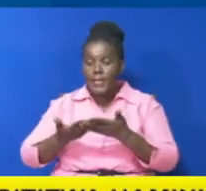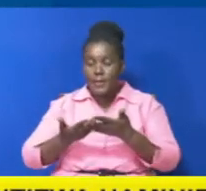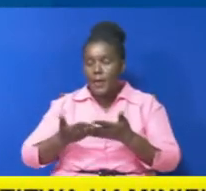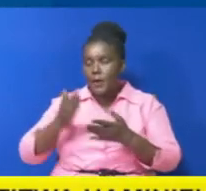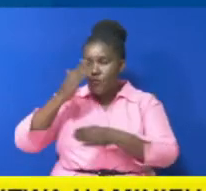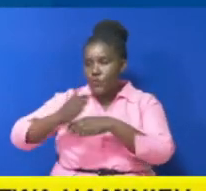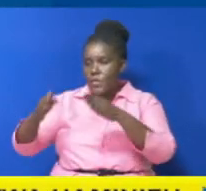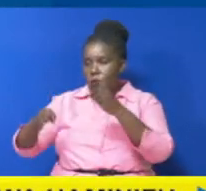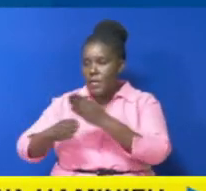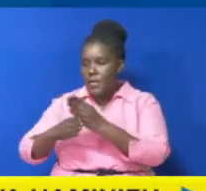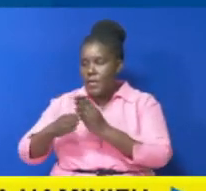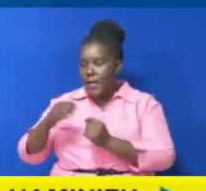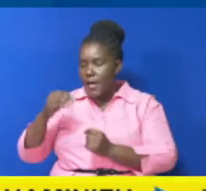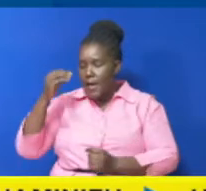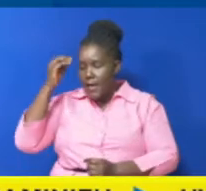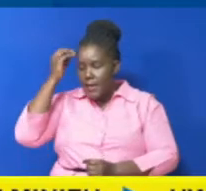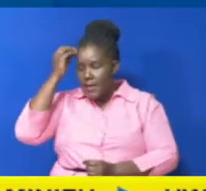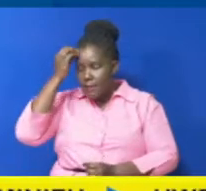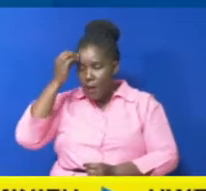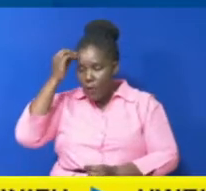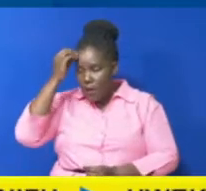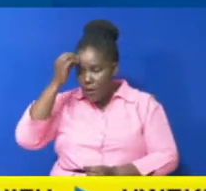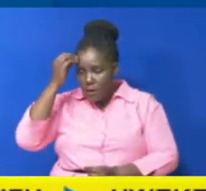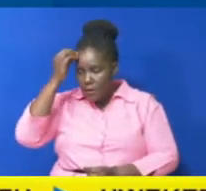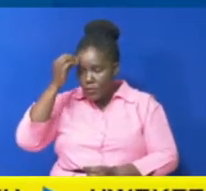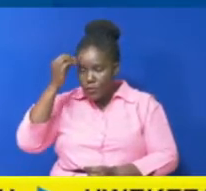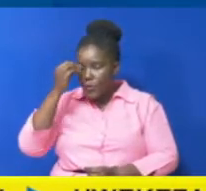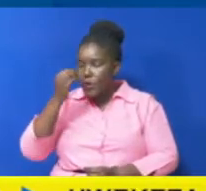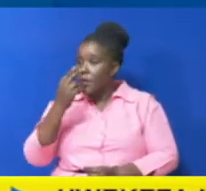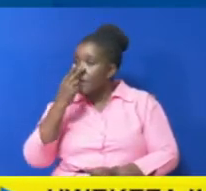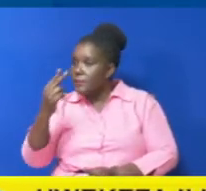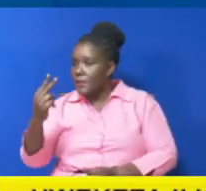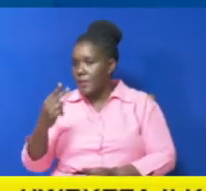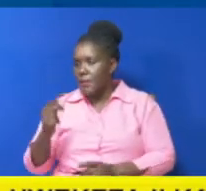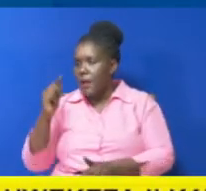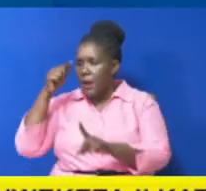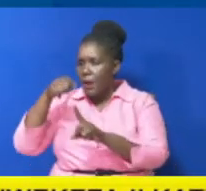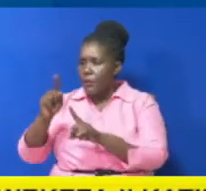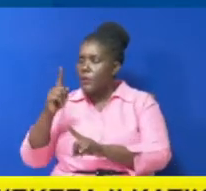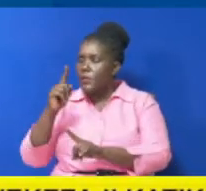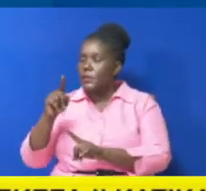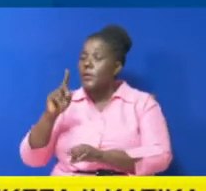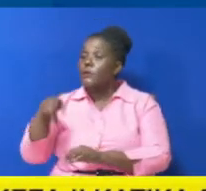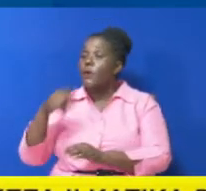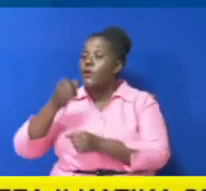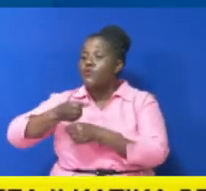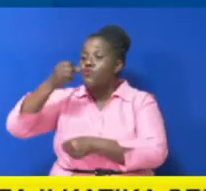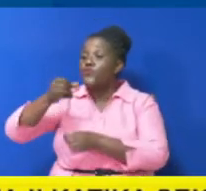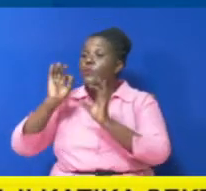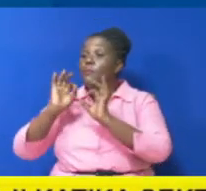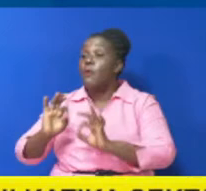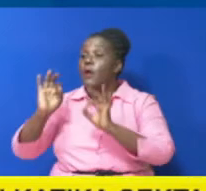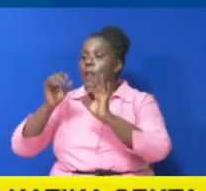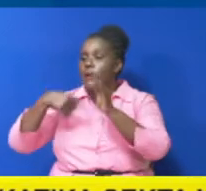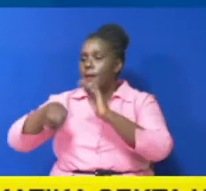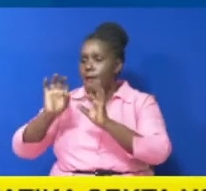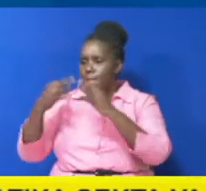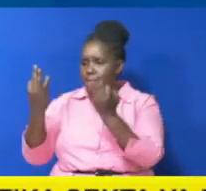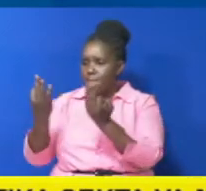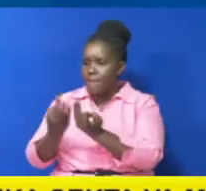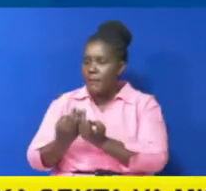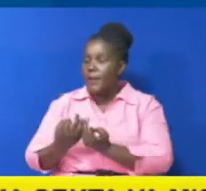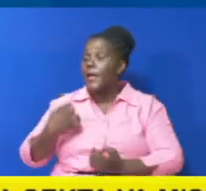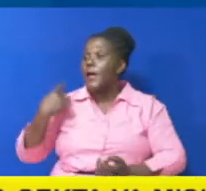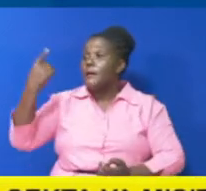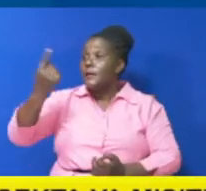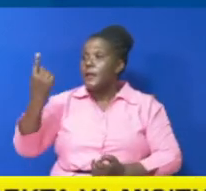kujijenga kimtazamo na kifikra ili kuwa na mfano bora kwenye ngazi ya familia, jamii na taifa kwa ujumla. Emmanuel